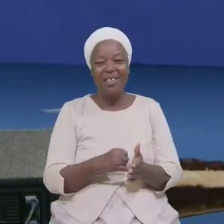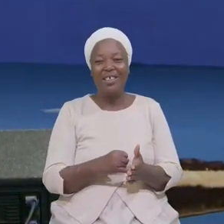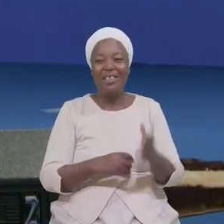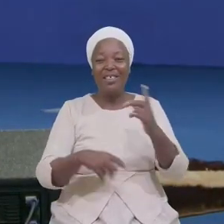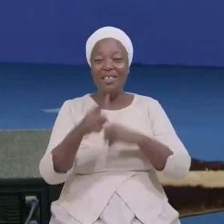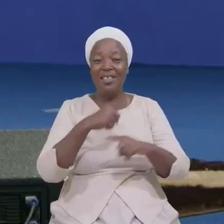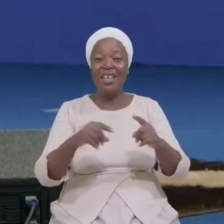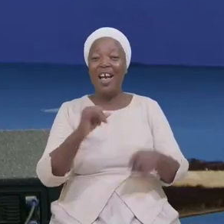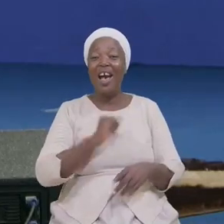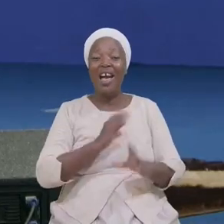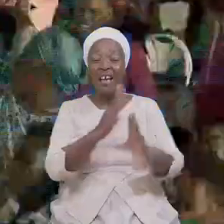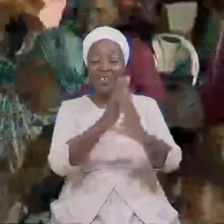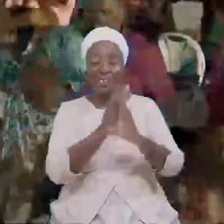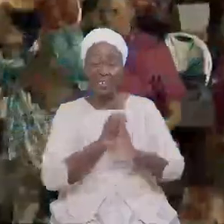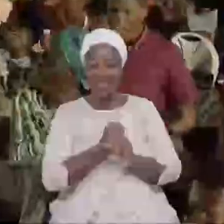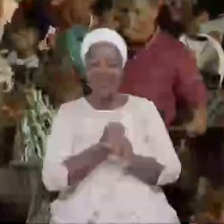Répète, je reçois.